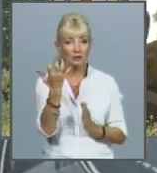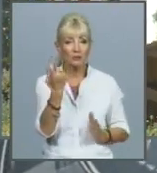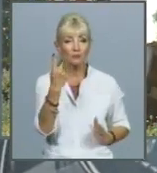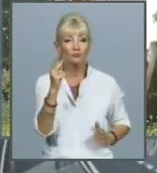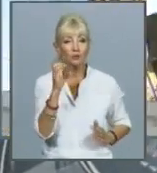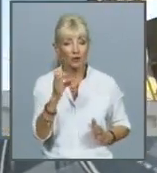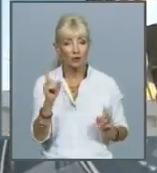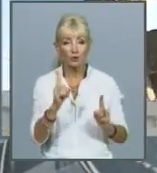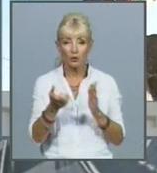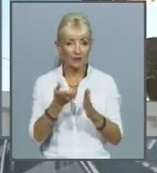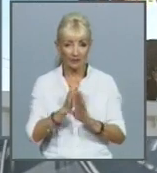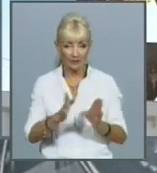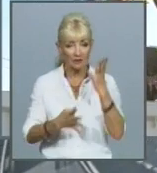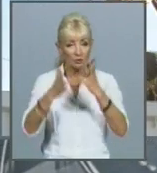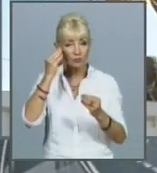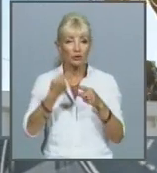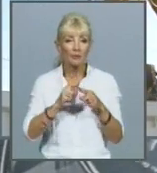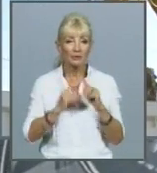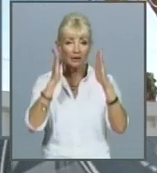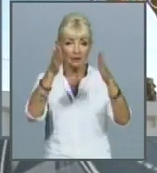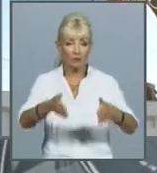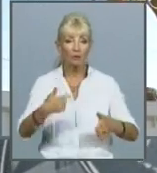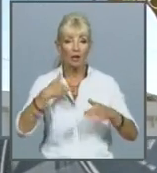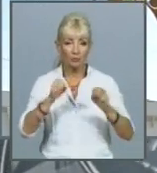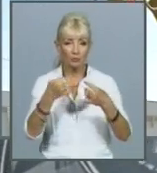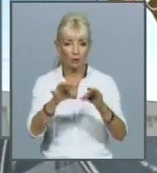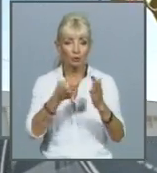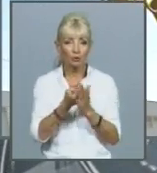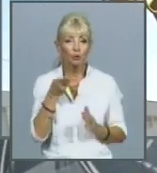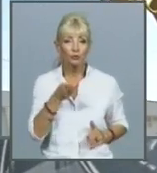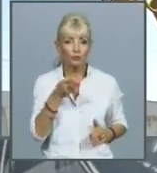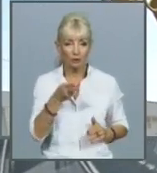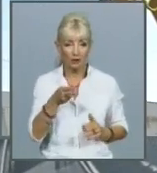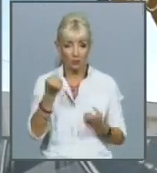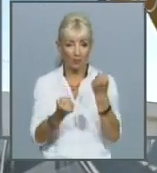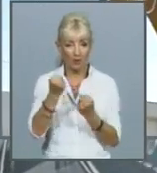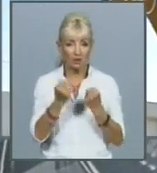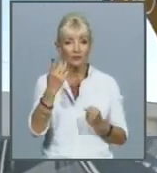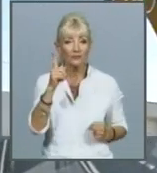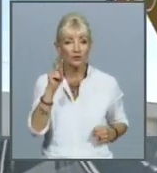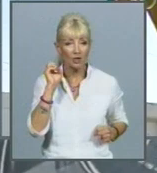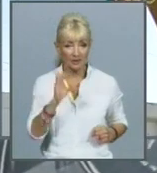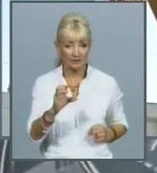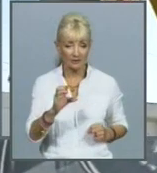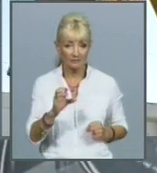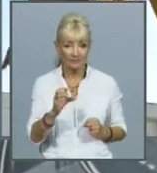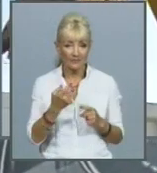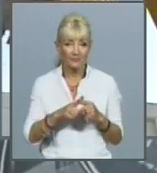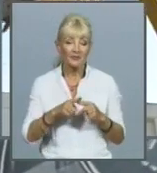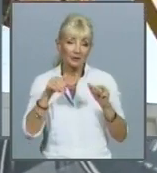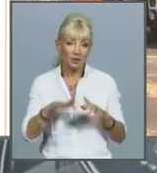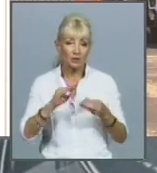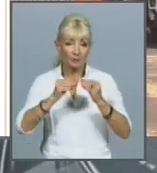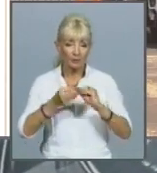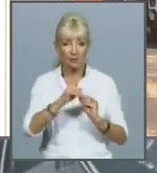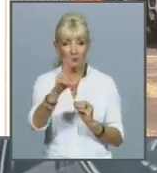не вистачає. З учетом цієї дороги ми зможемо пропускати до 2000 автомобілів в час. І, це вирішить ту проблему, яка сьогодні